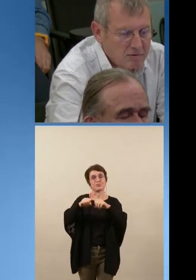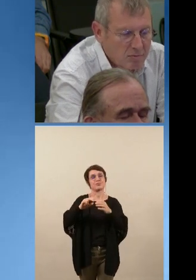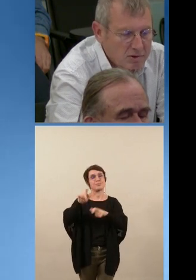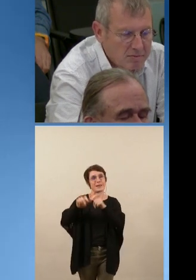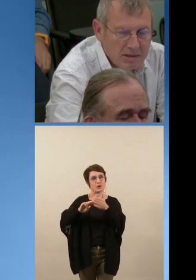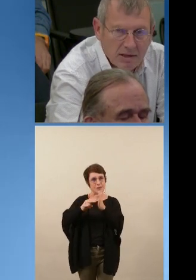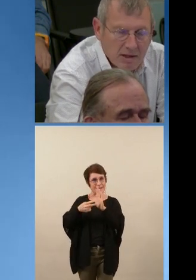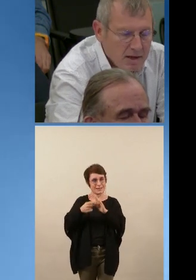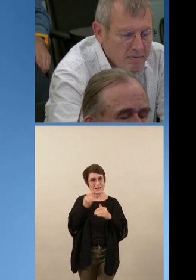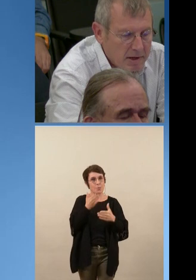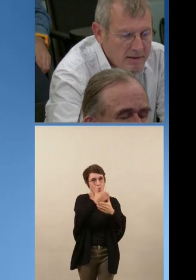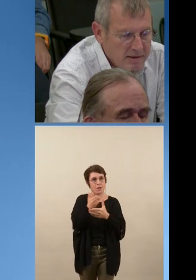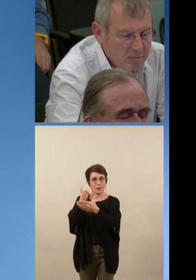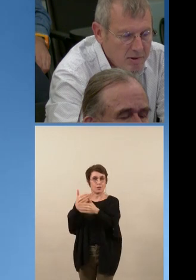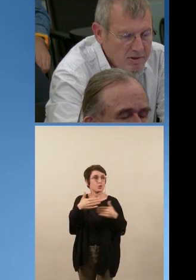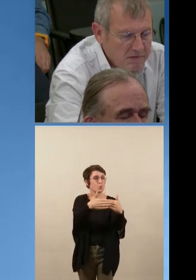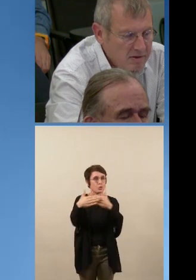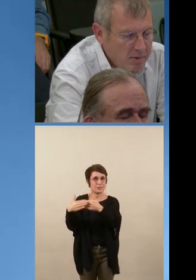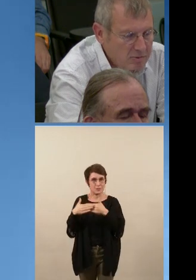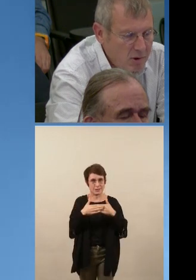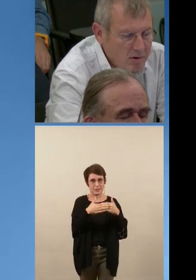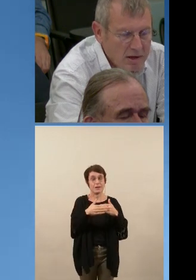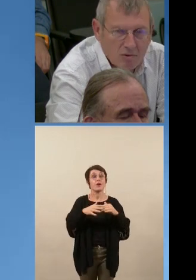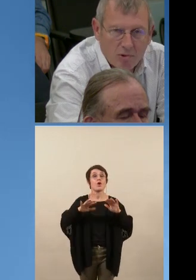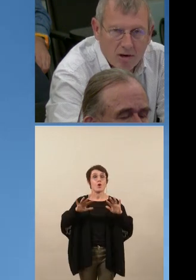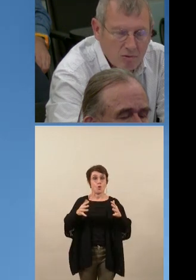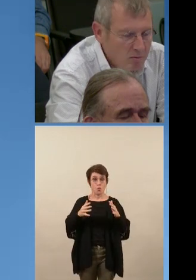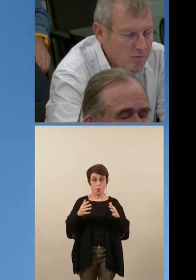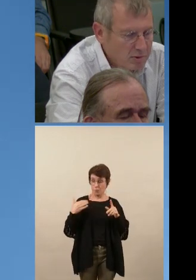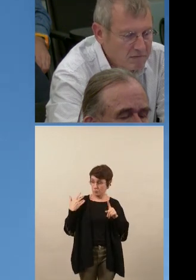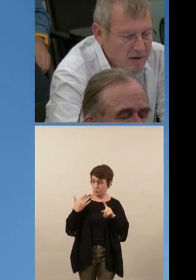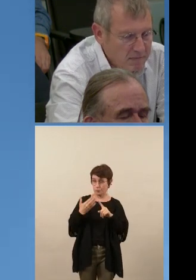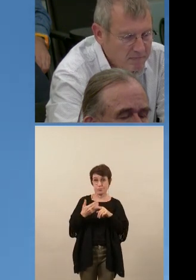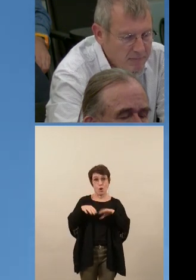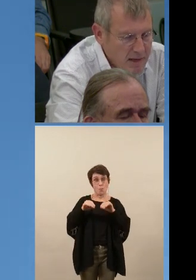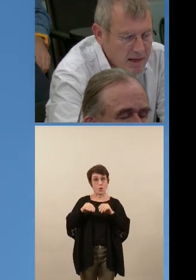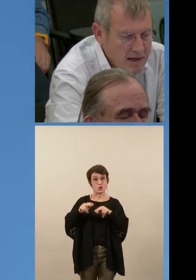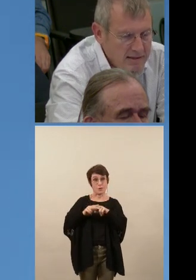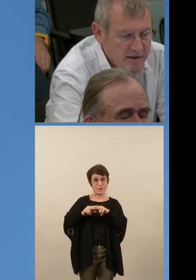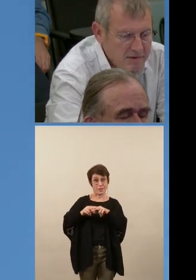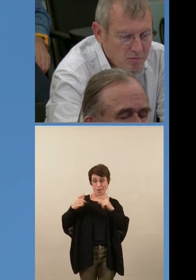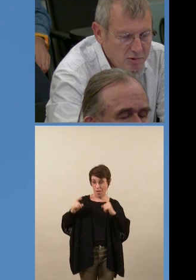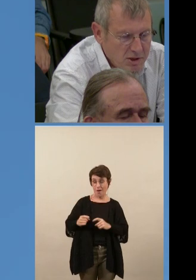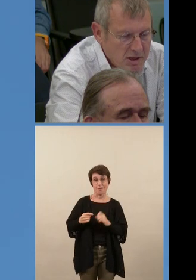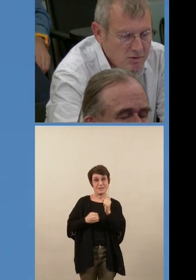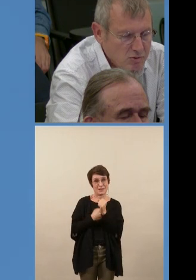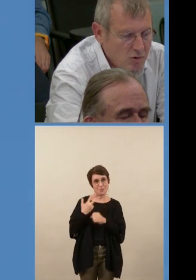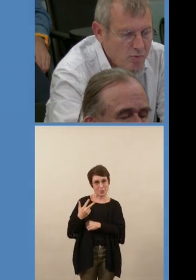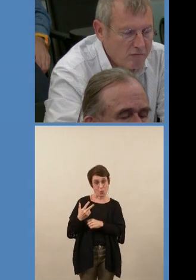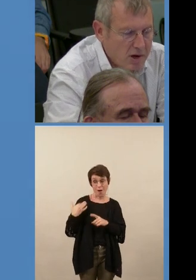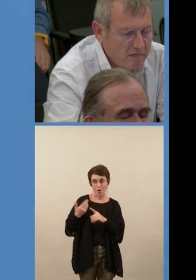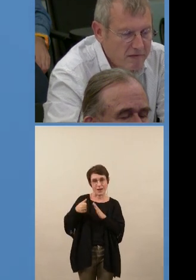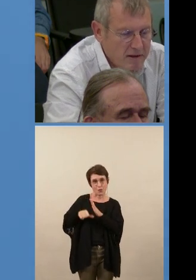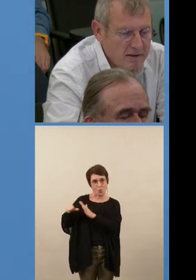interventions de proximité par exemple en divisant par 3 en quelques mois le nombre de postes vacants et les services ont pu déjà à ce jour